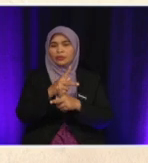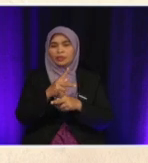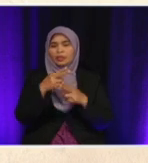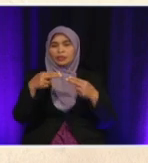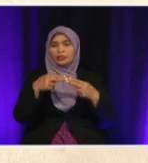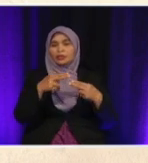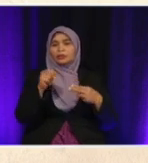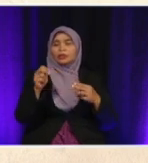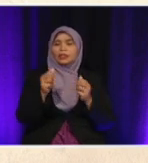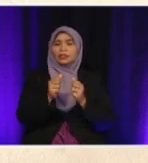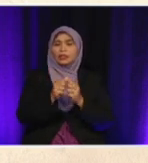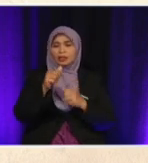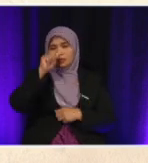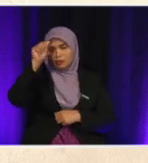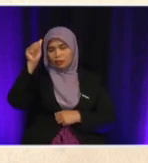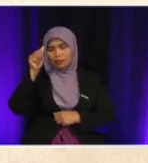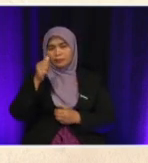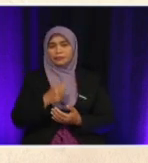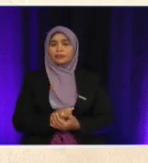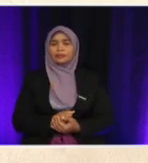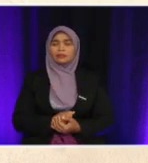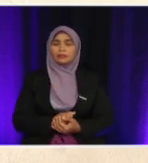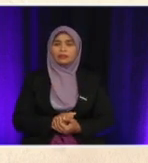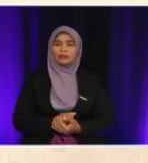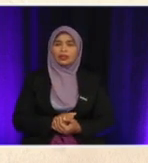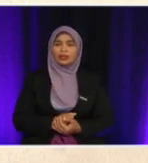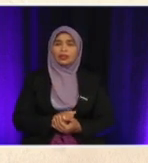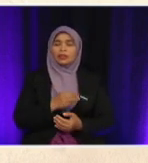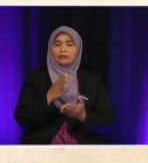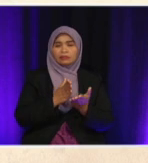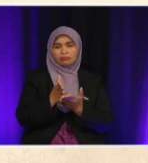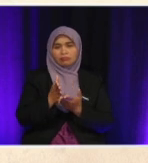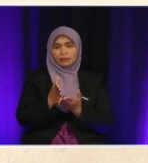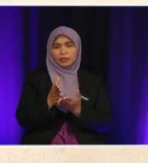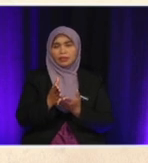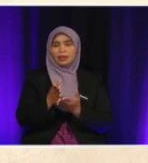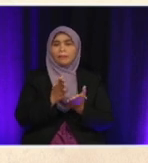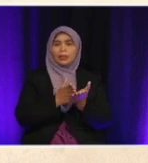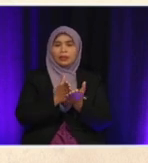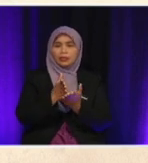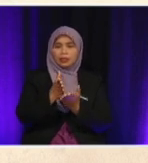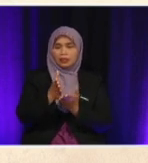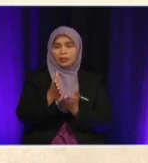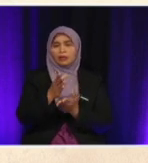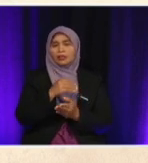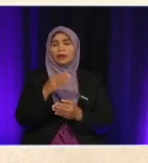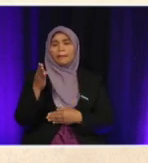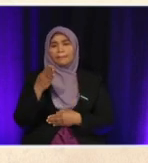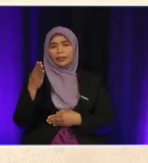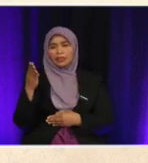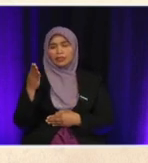ta'ala dan seterusnya ialah Istiqomah yaitu melazimi ataupun